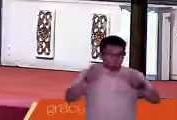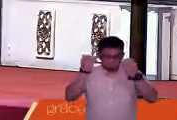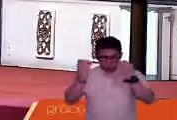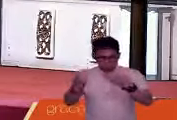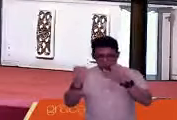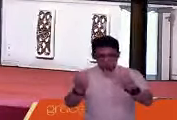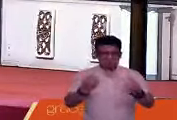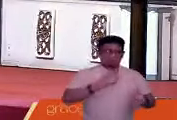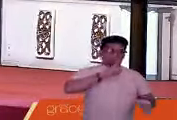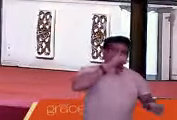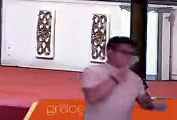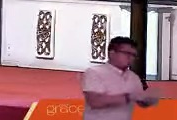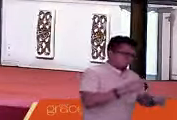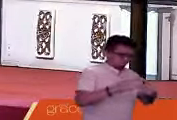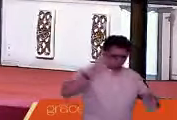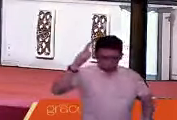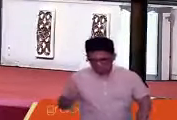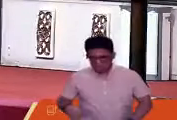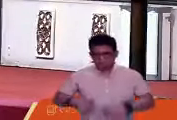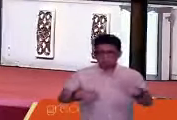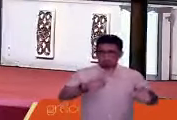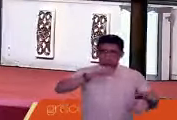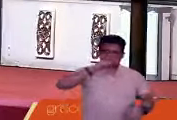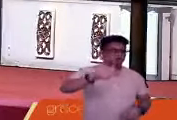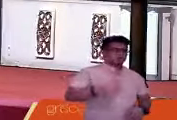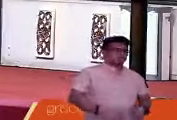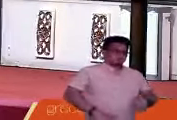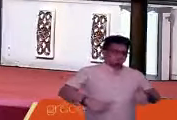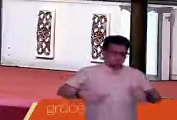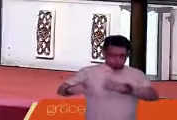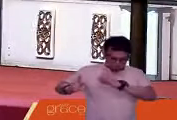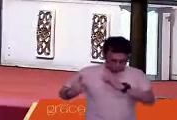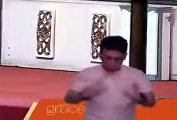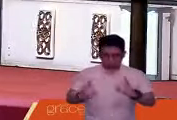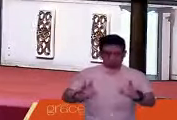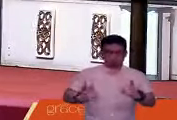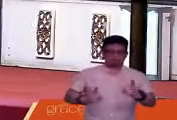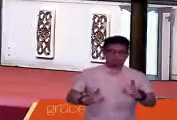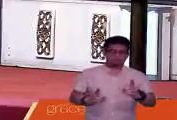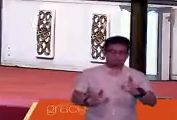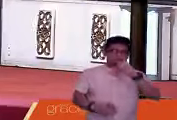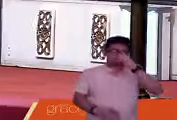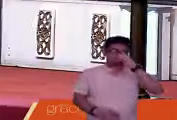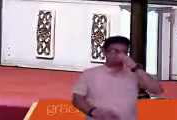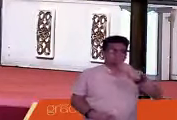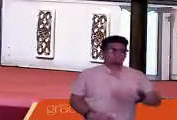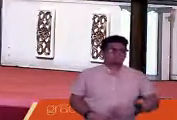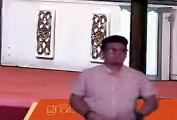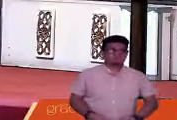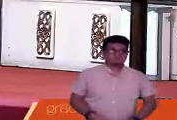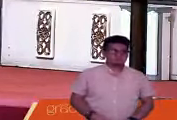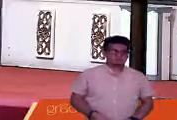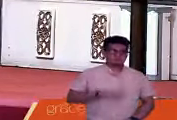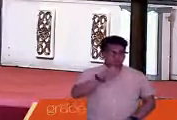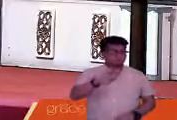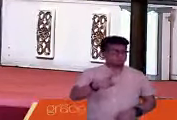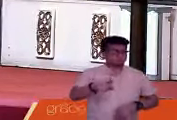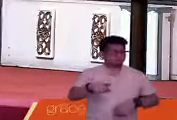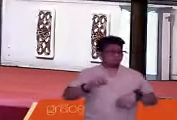Daghan ninyo gisaad sa Ginoo, pero wala ninyo tumana. Oh. Tinuod dili.